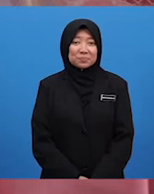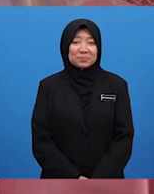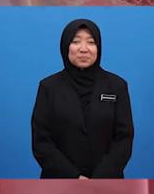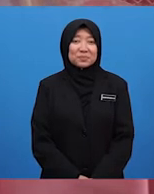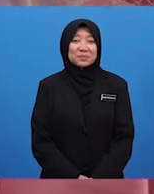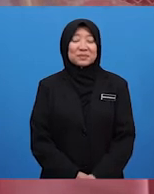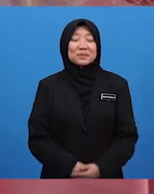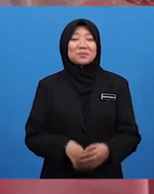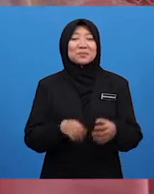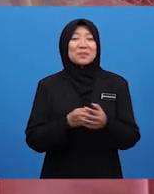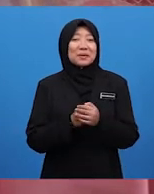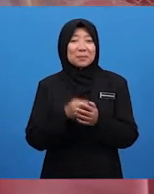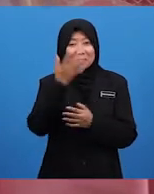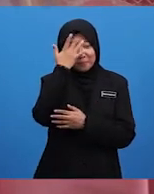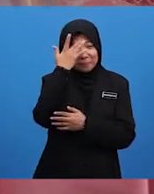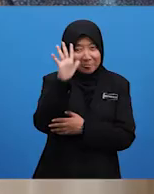Wah, hebat murid-murid.